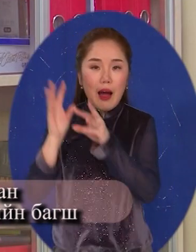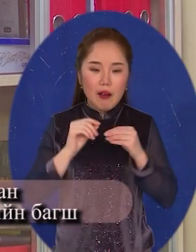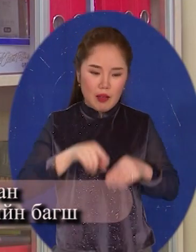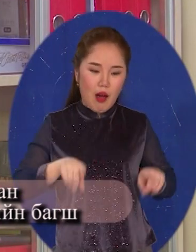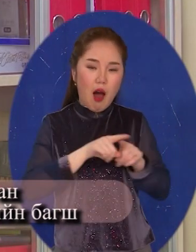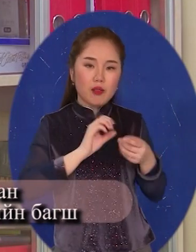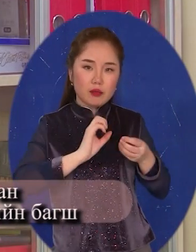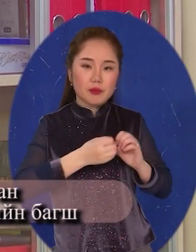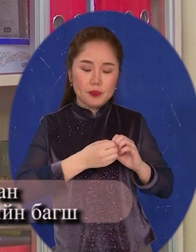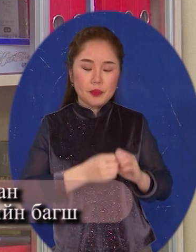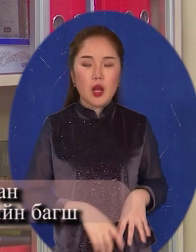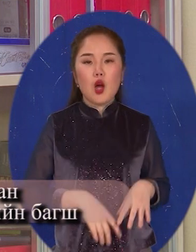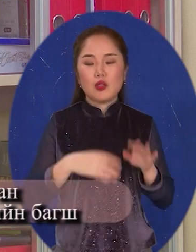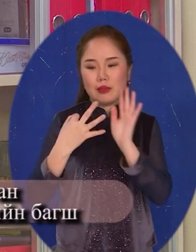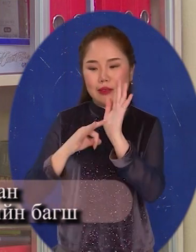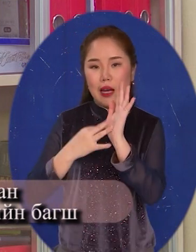100-ді қосқанда